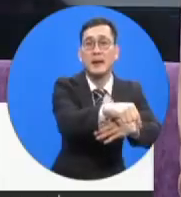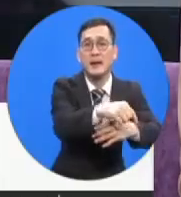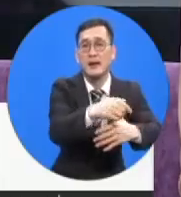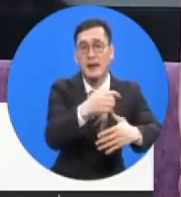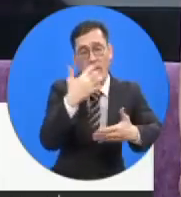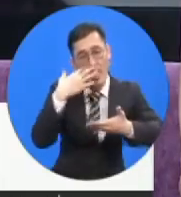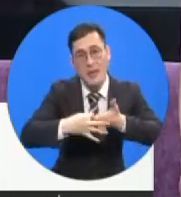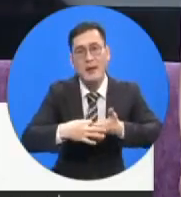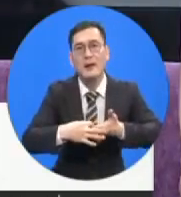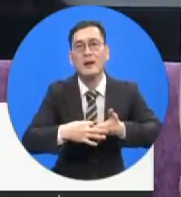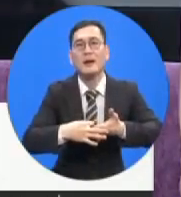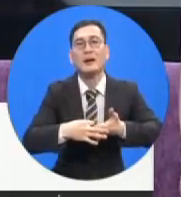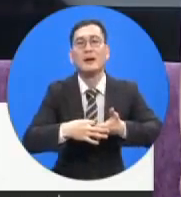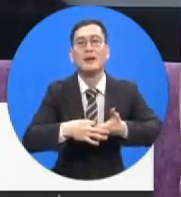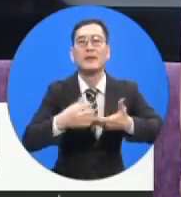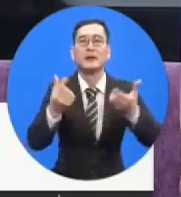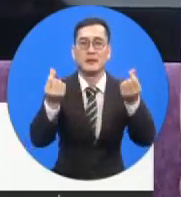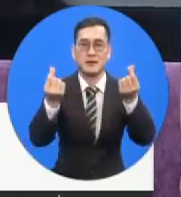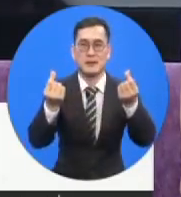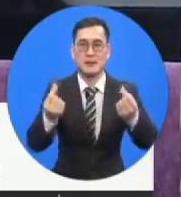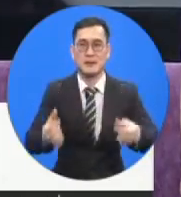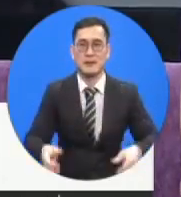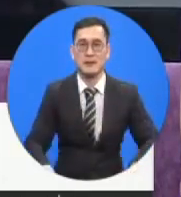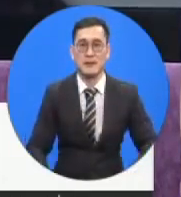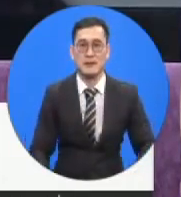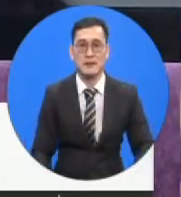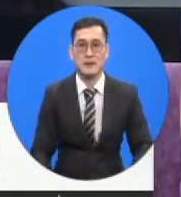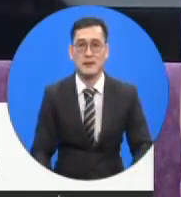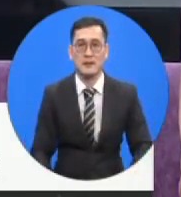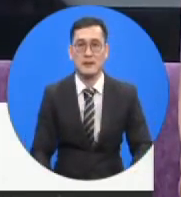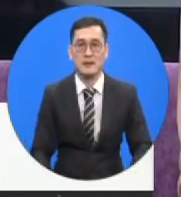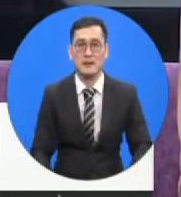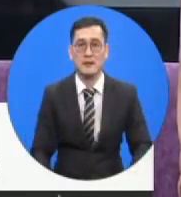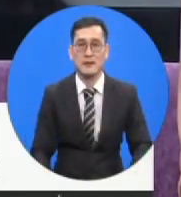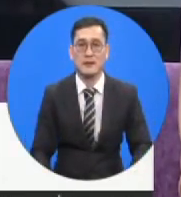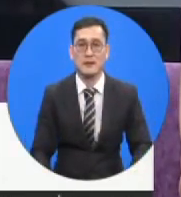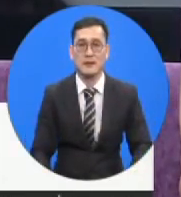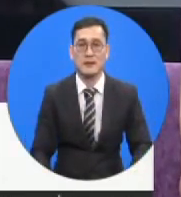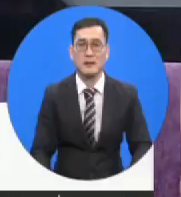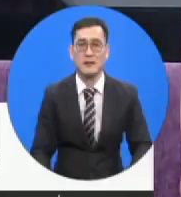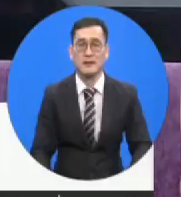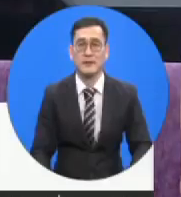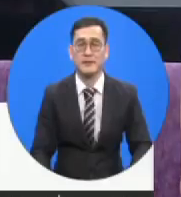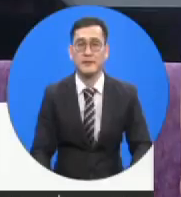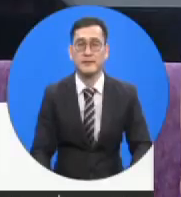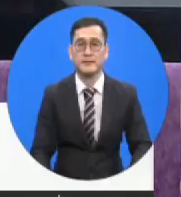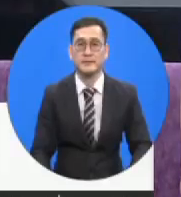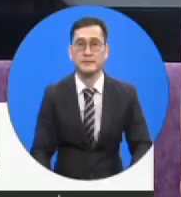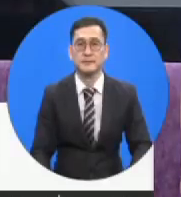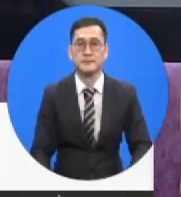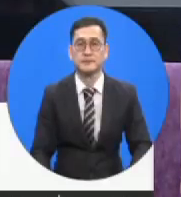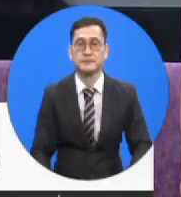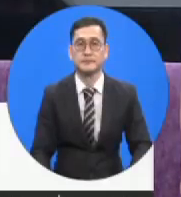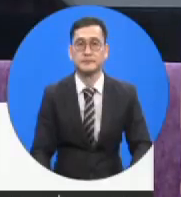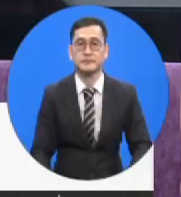완전히 뚫렸다라는 의미가 될 수 있다는 점을 지금 완곡하게 최 교수님께서 지적을 해주셨어요.